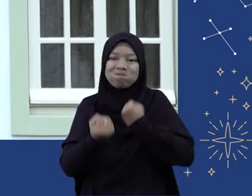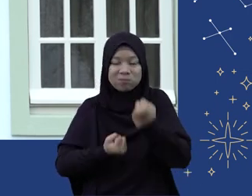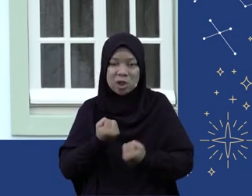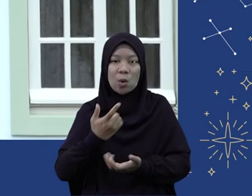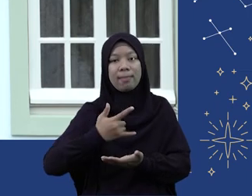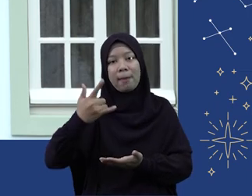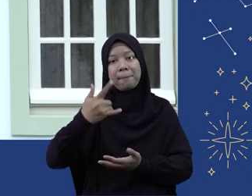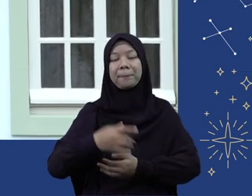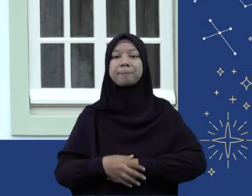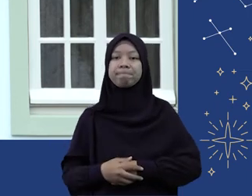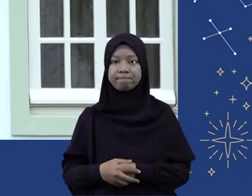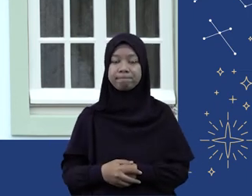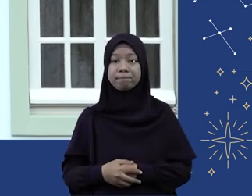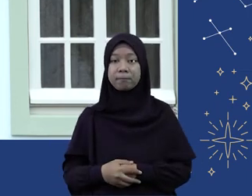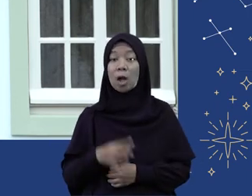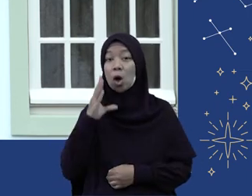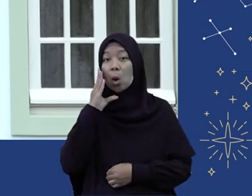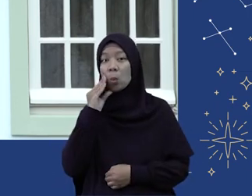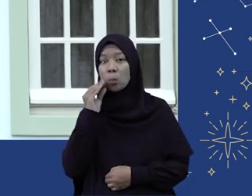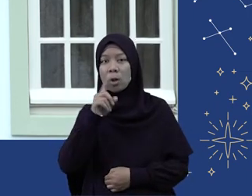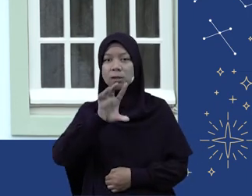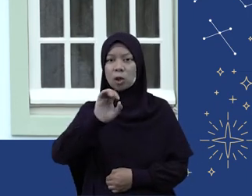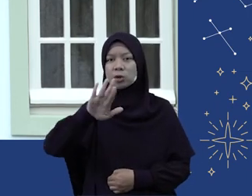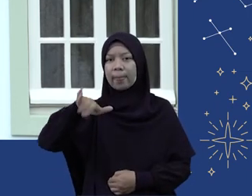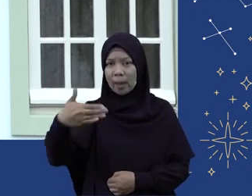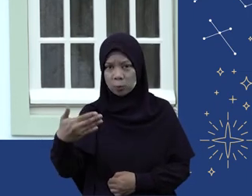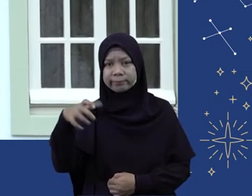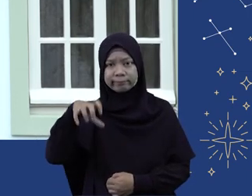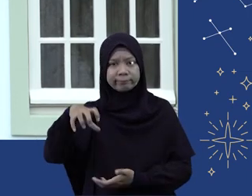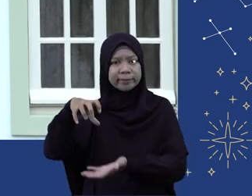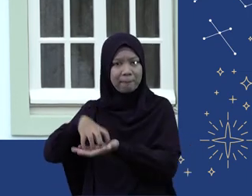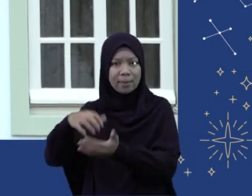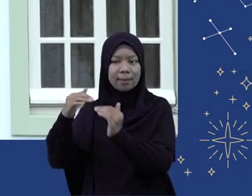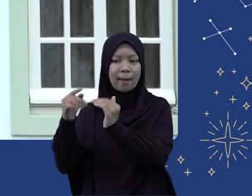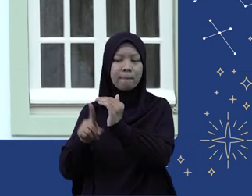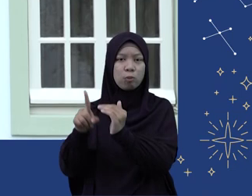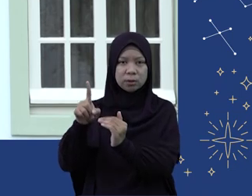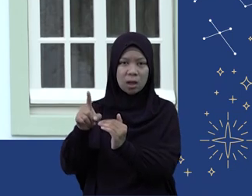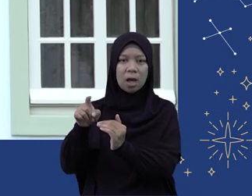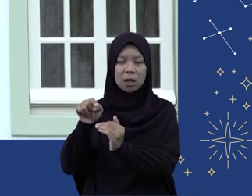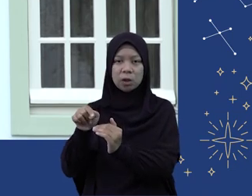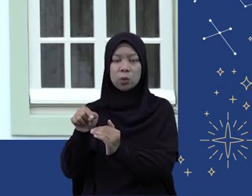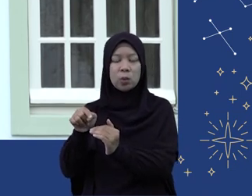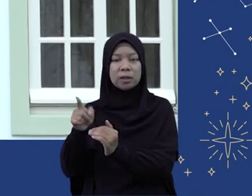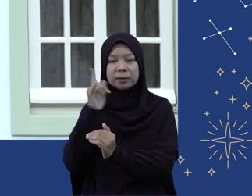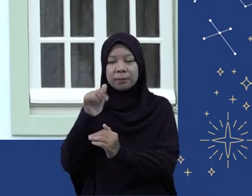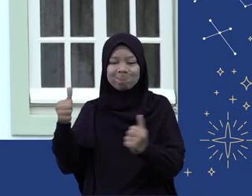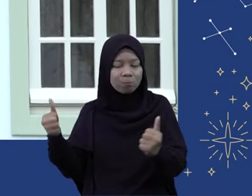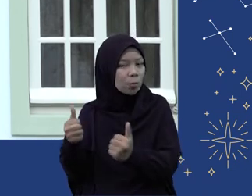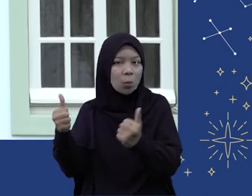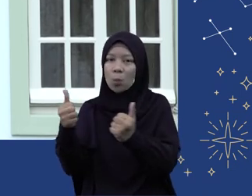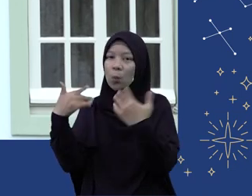usia 100 tahun untuk sebuah yang seperti ini dan masih berfungsi adalah prestasi istimewa